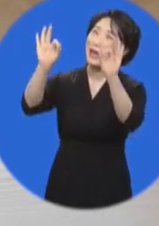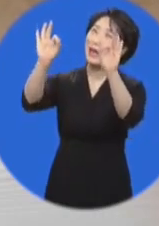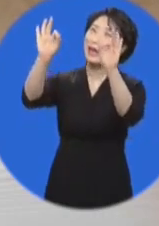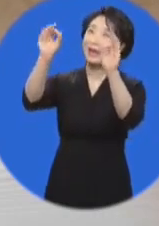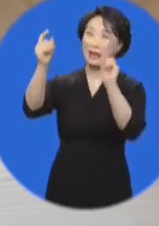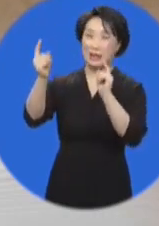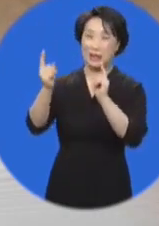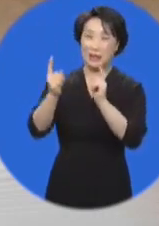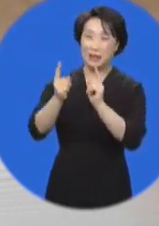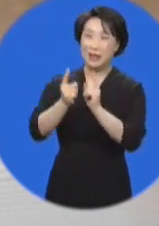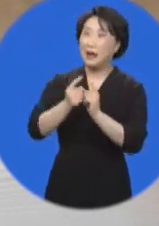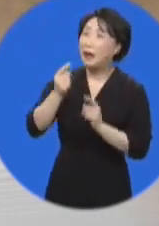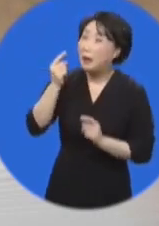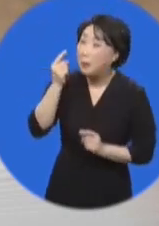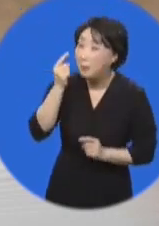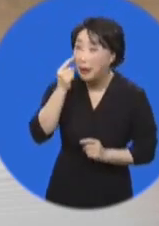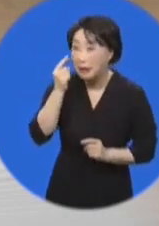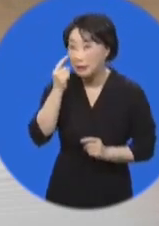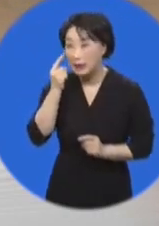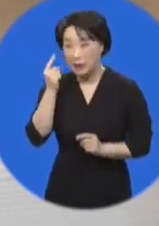만나보자